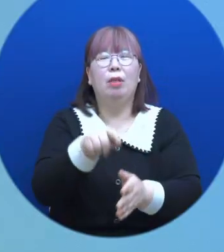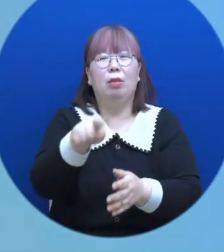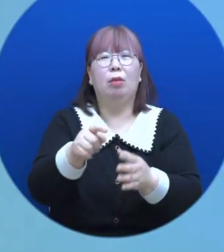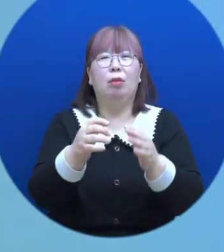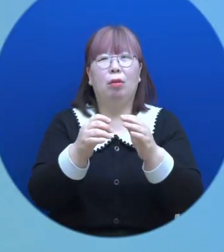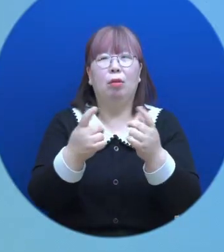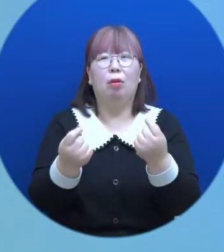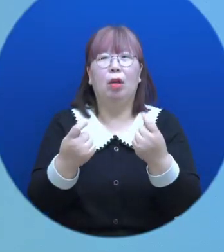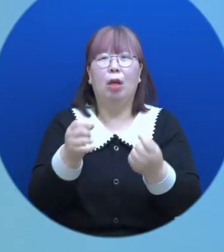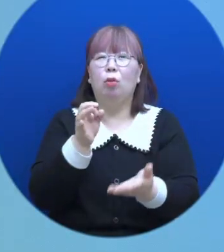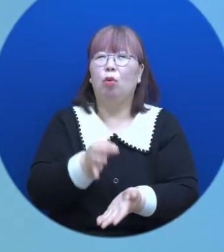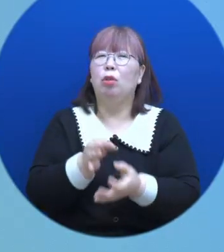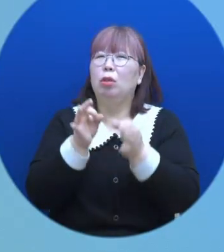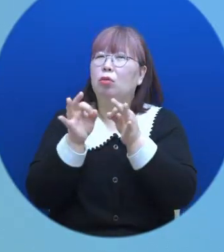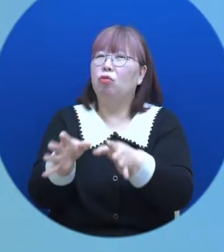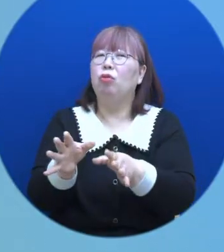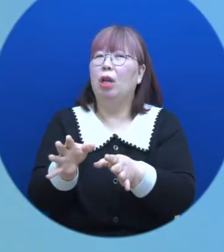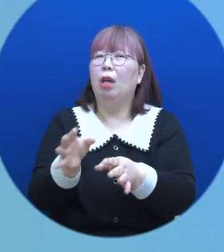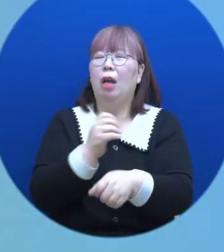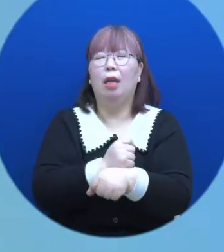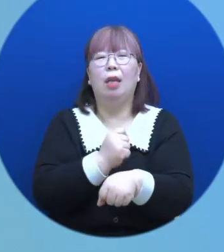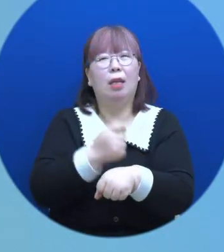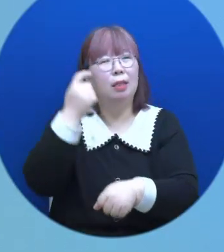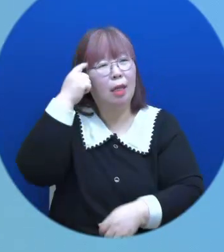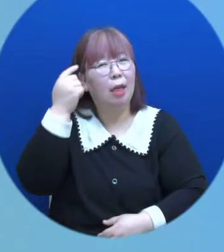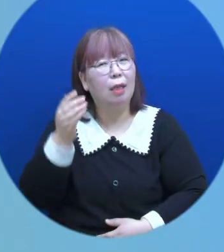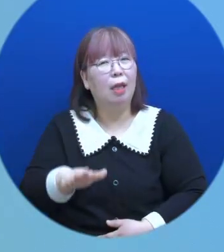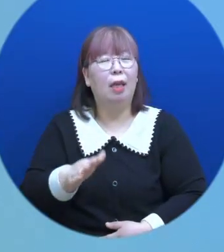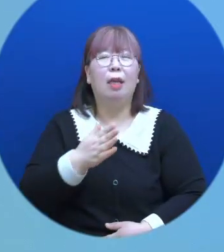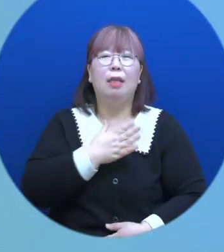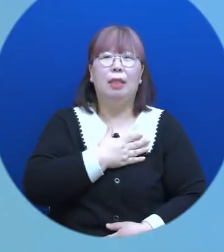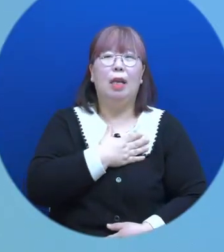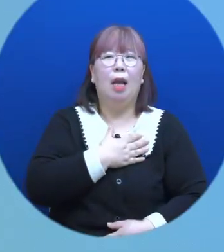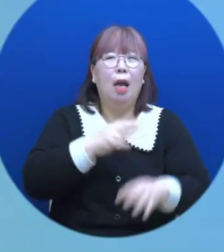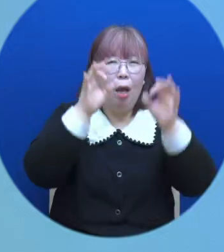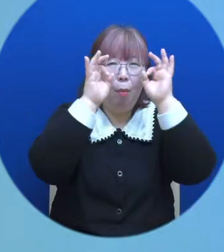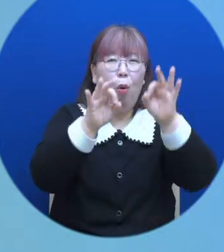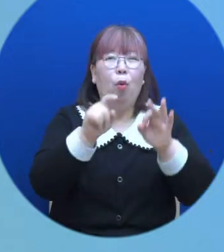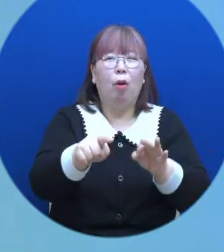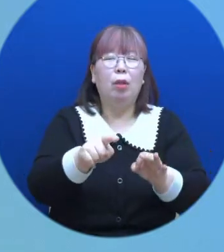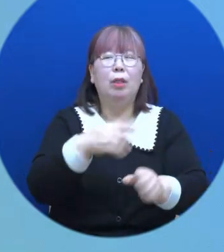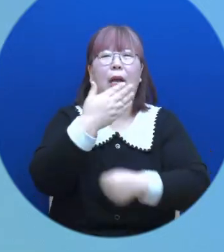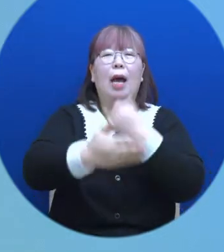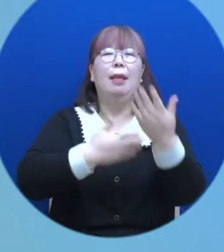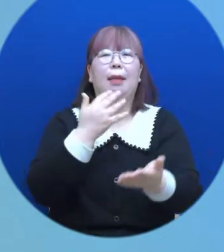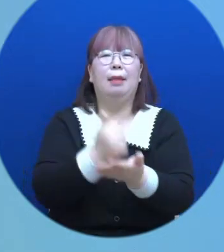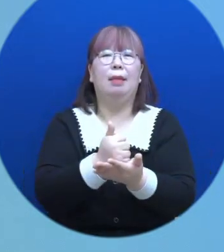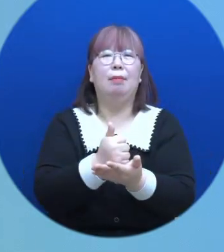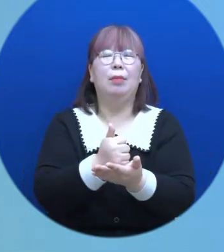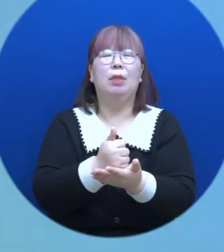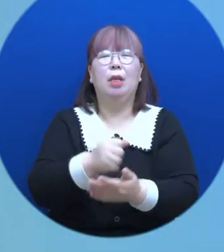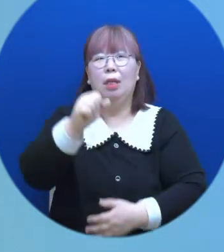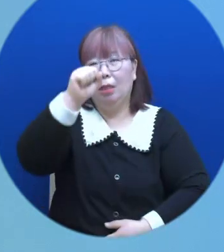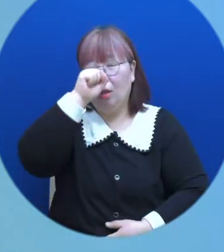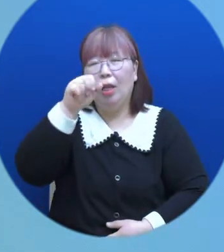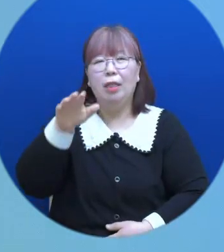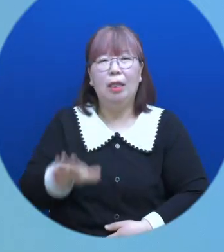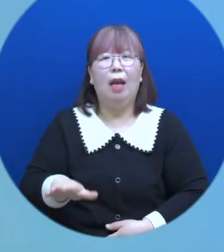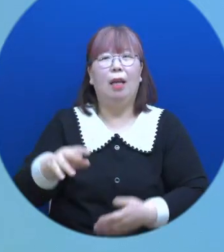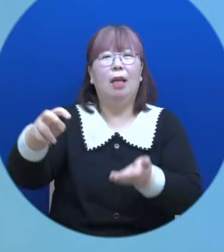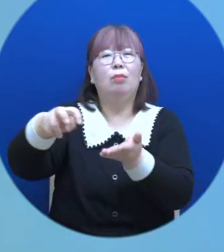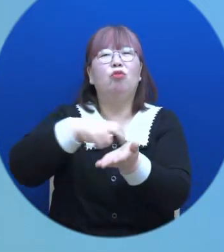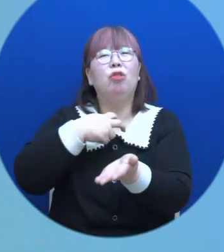거죠. 근데 제가 보았던 것은 God is good 이라고 하는 문자예요.